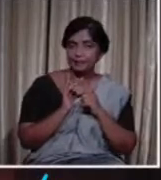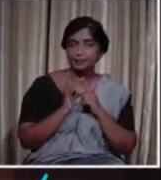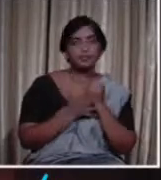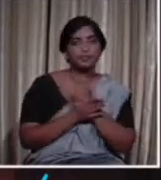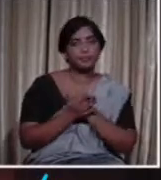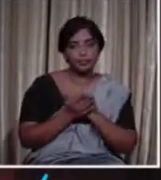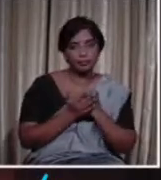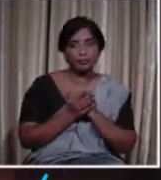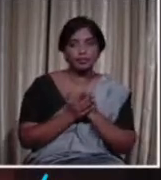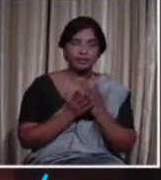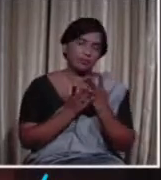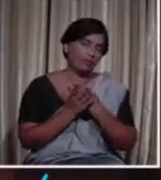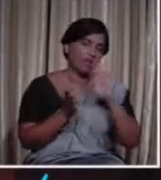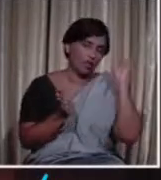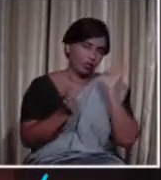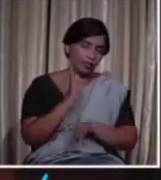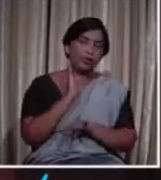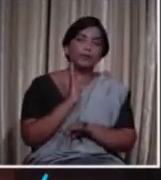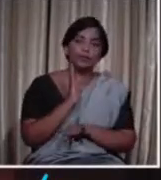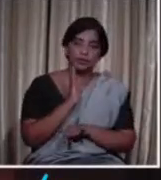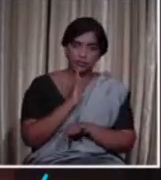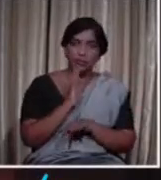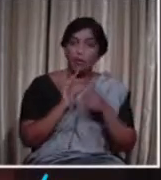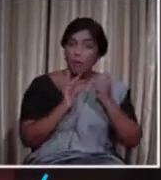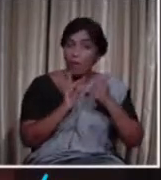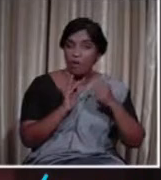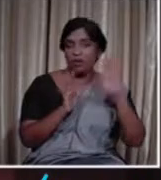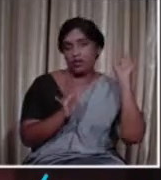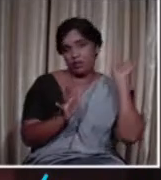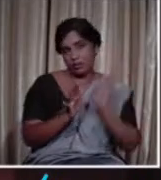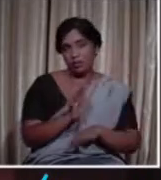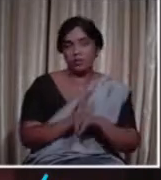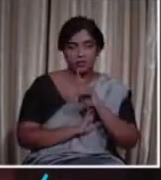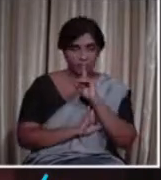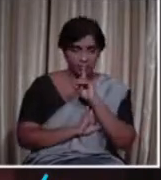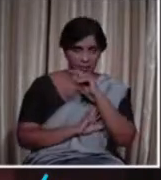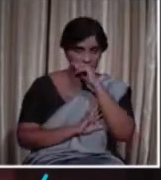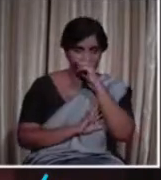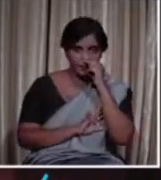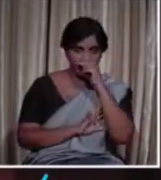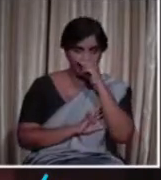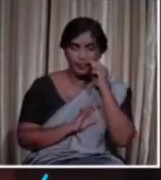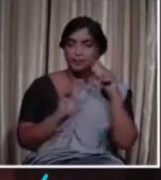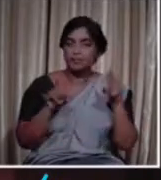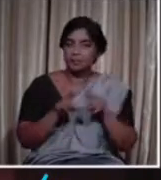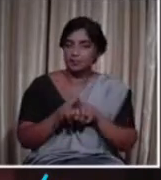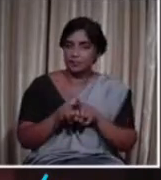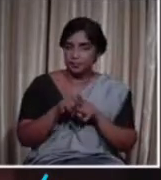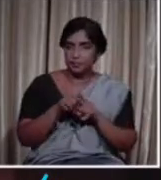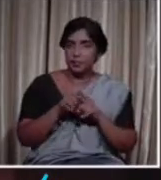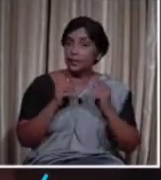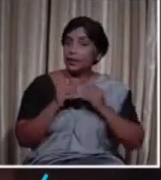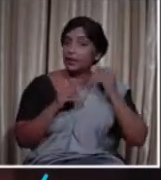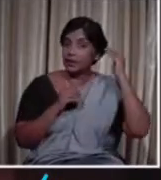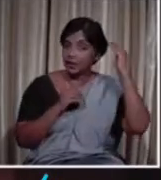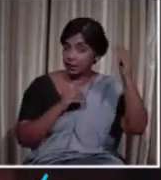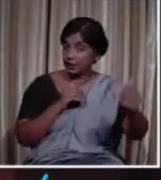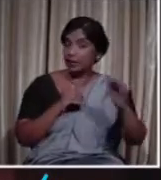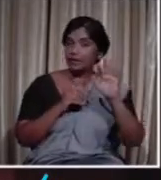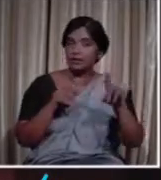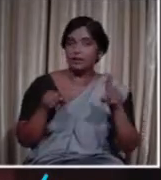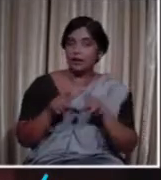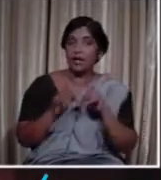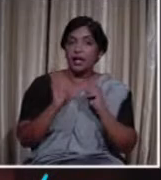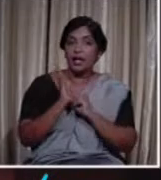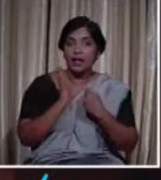සම්පූර්ණයෙන්ම වේව් ඔෆ් කරන්න කියලා. සම්පූර්ණයෙන්ම ඉවත් කරන්නයි කියලා. ඒ වගේම දීර්ඝකාලීන